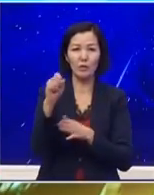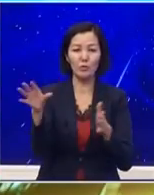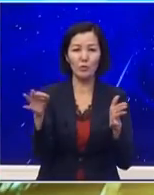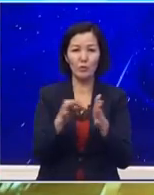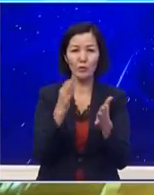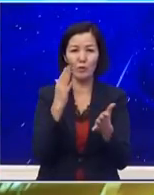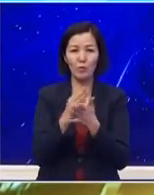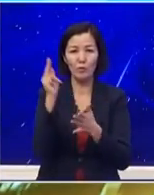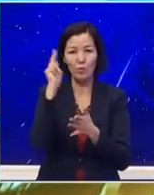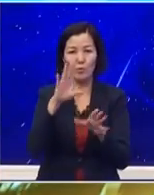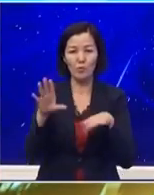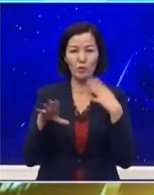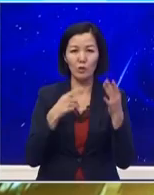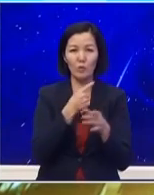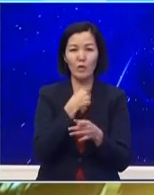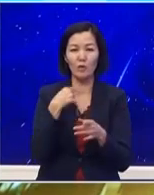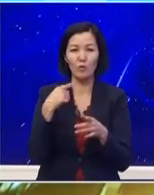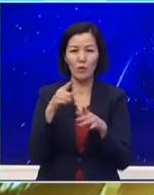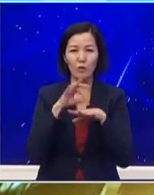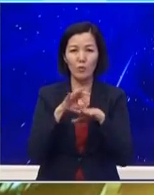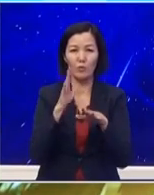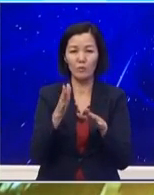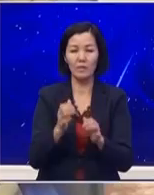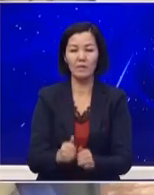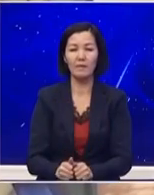отыр. Оқу-жаттығу Талдықорғанда ұйымдастырылған.